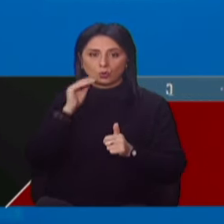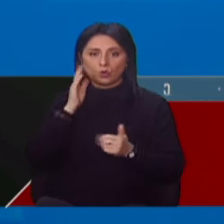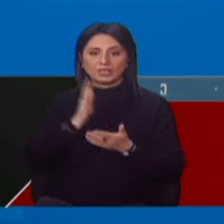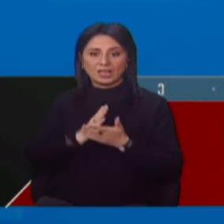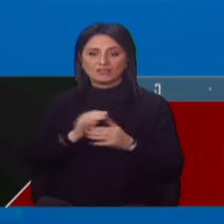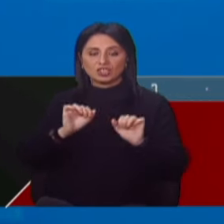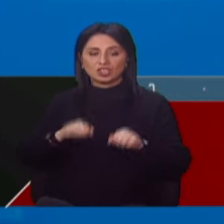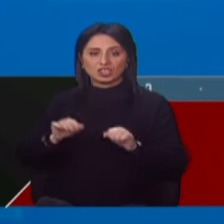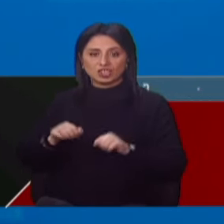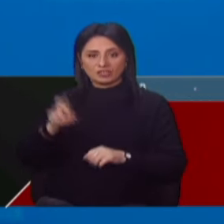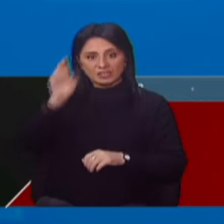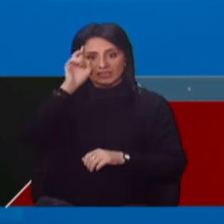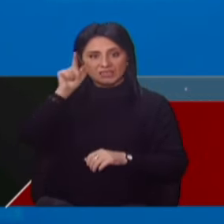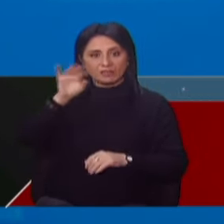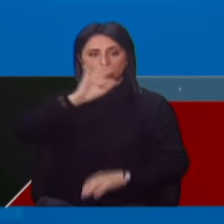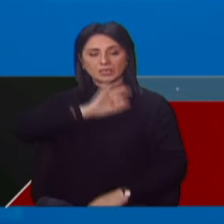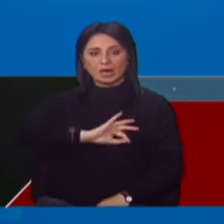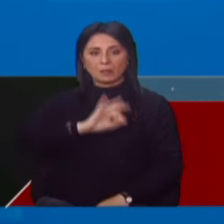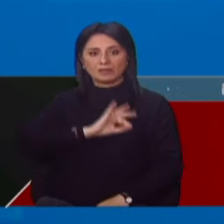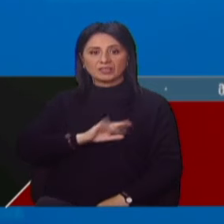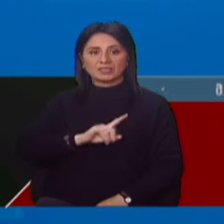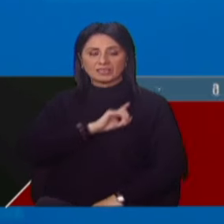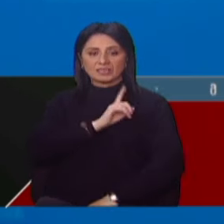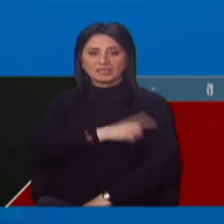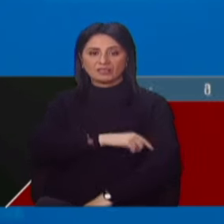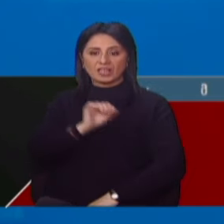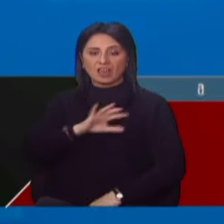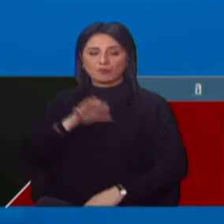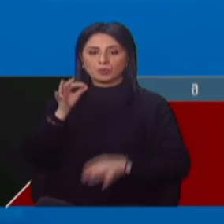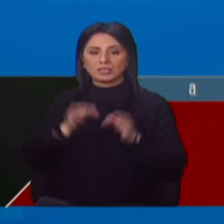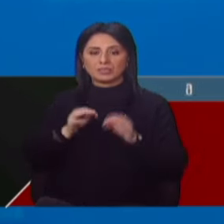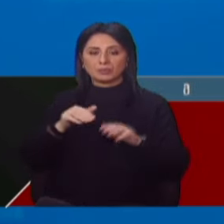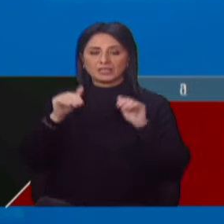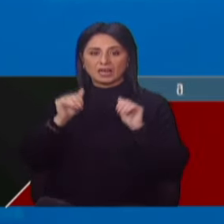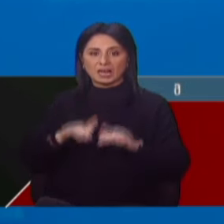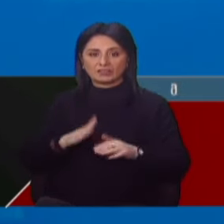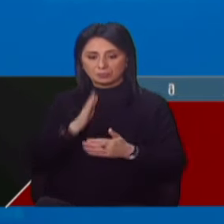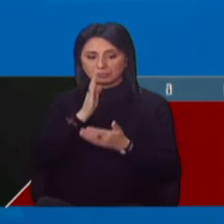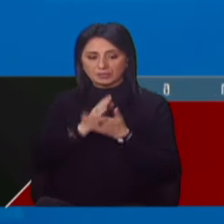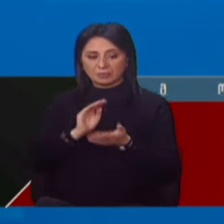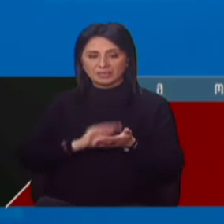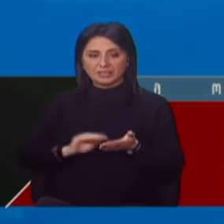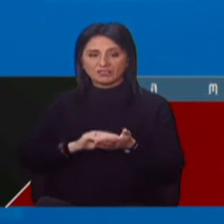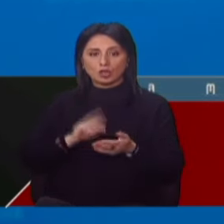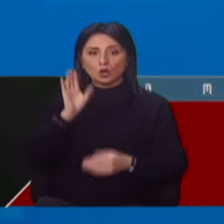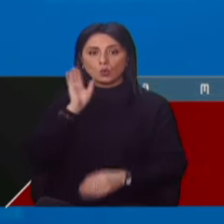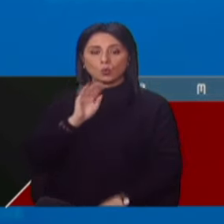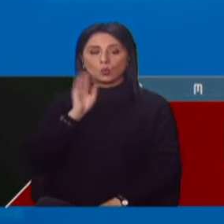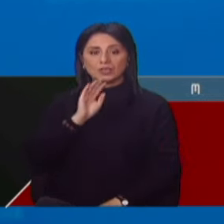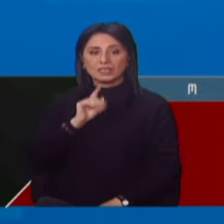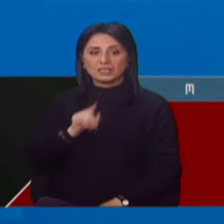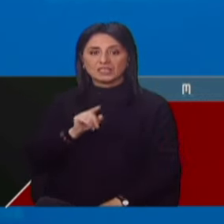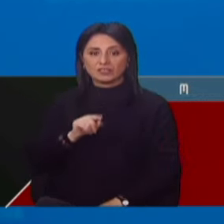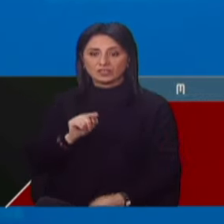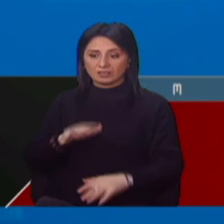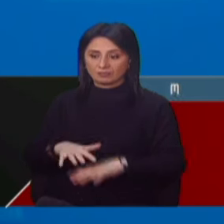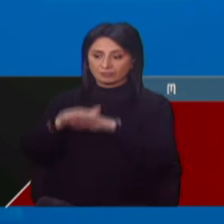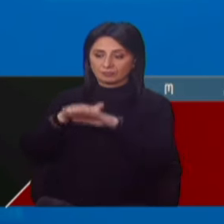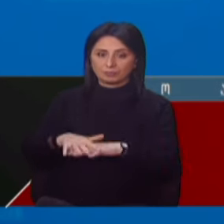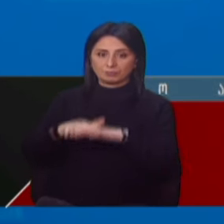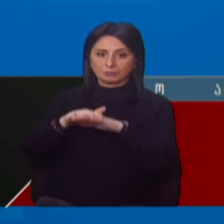ხოლმე შესაძლებელი სახელმწიფოს გამოიყენოს ძალა. და ევროპული სასამართლოს გადაწყვეტილებაში პირდაპირ წერია, რომ როდესაც